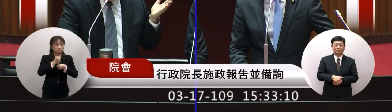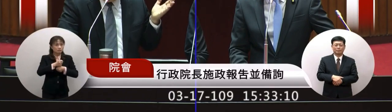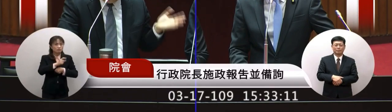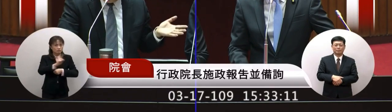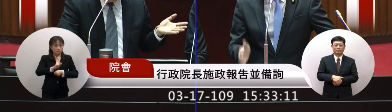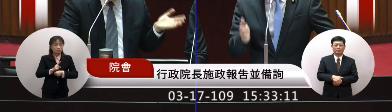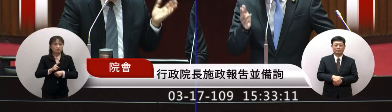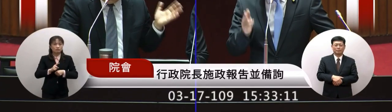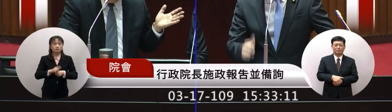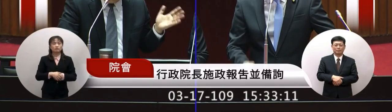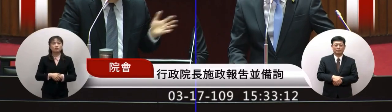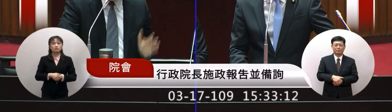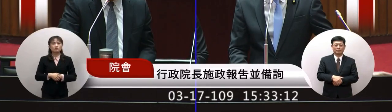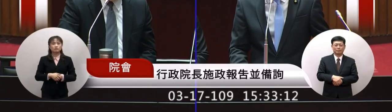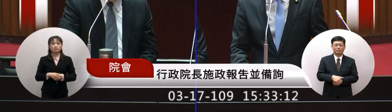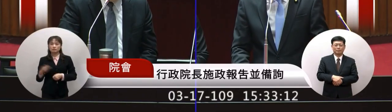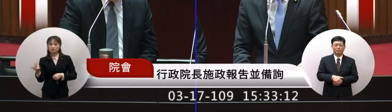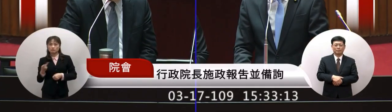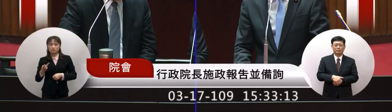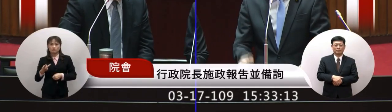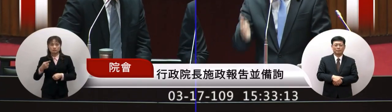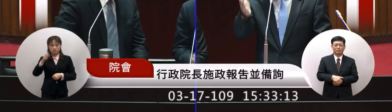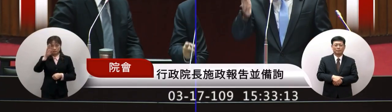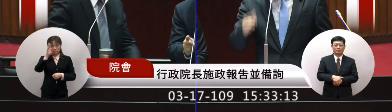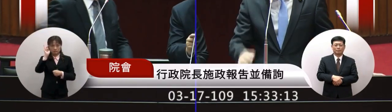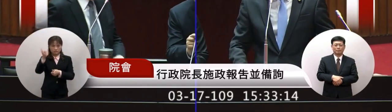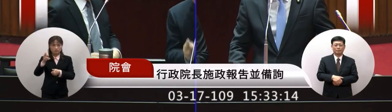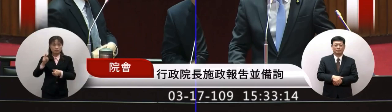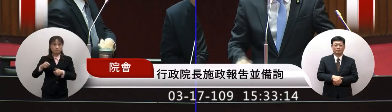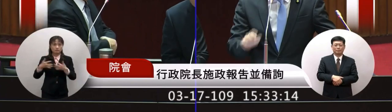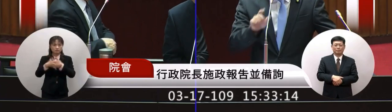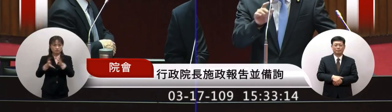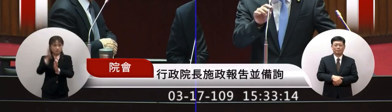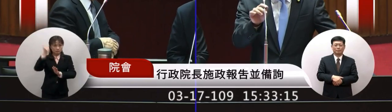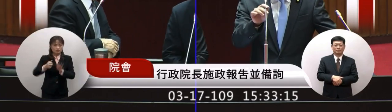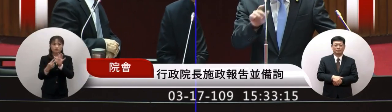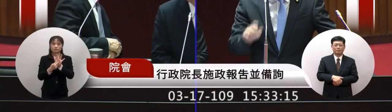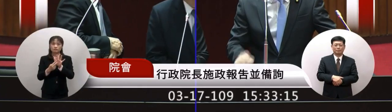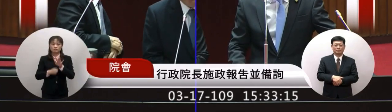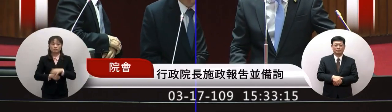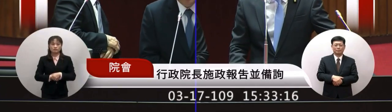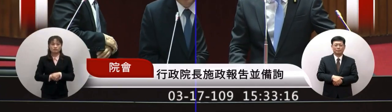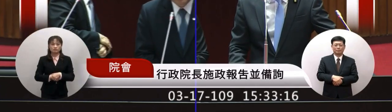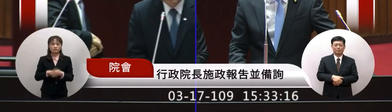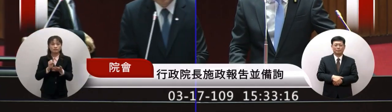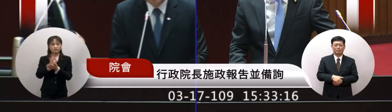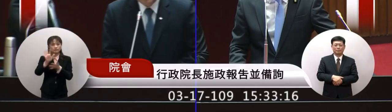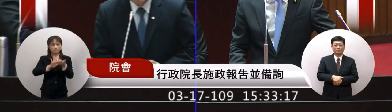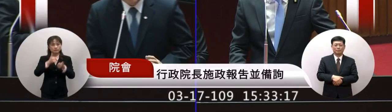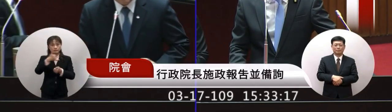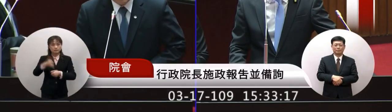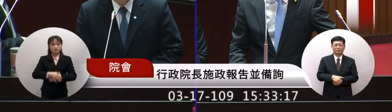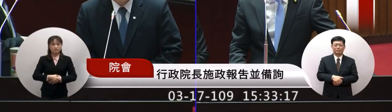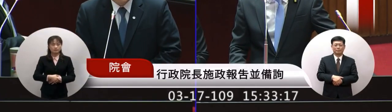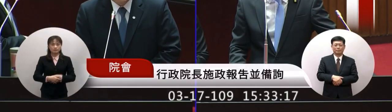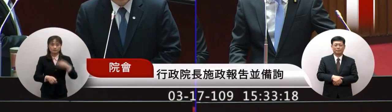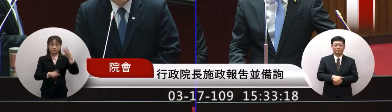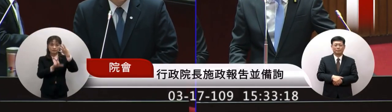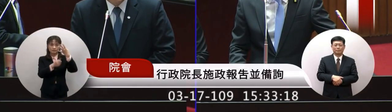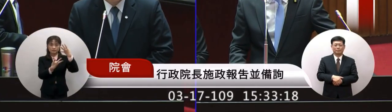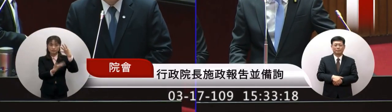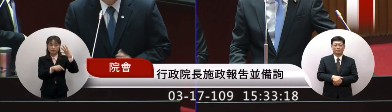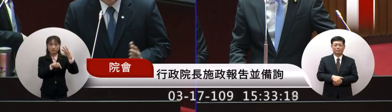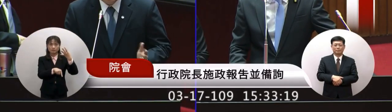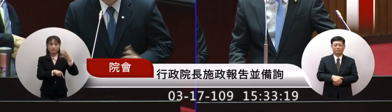看这部分请交通部长给你报告。 部长跟委员报告哈。四月八号这个当